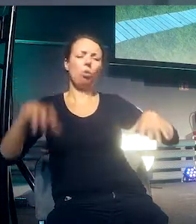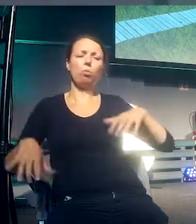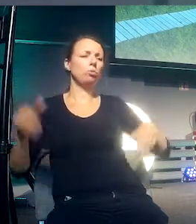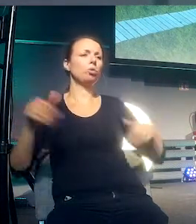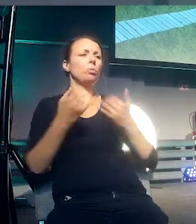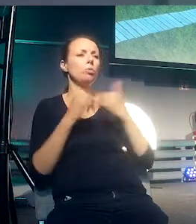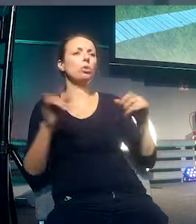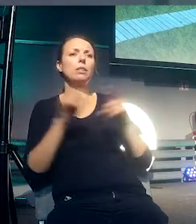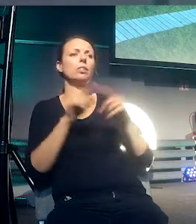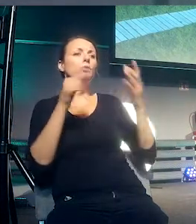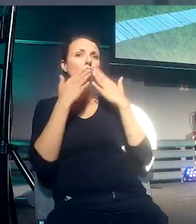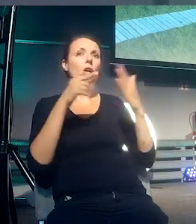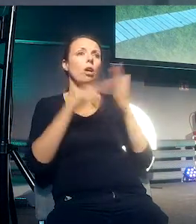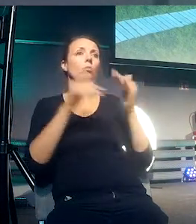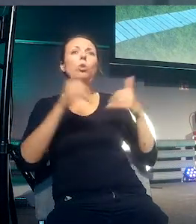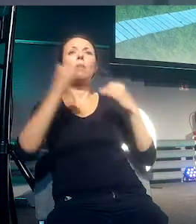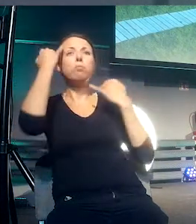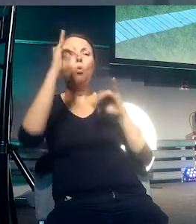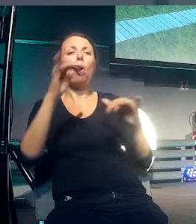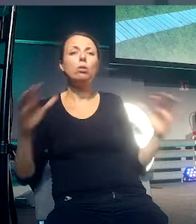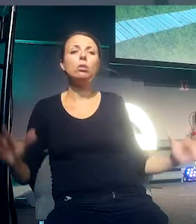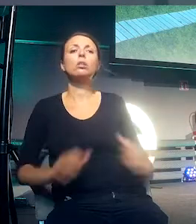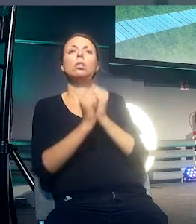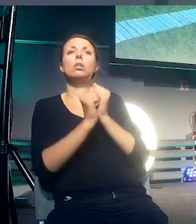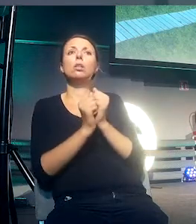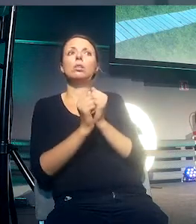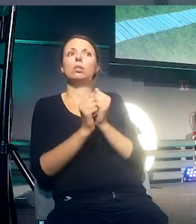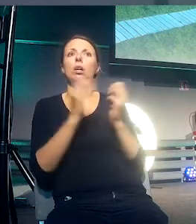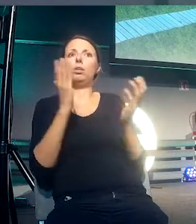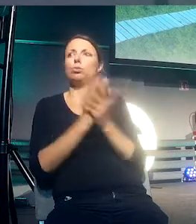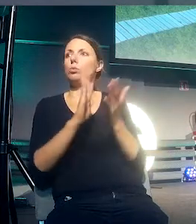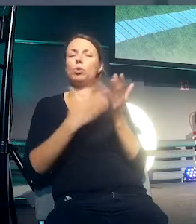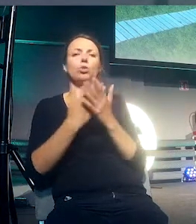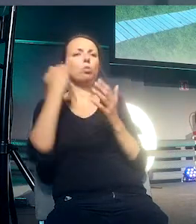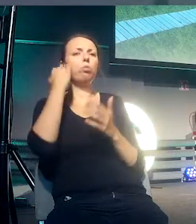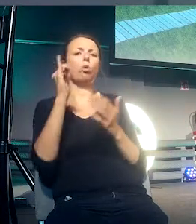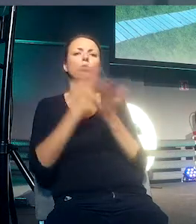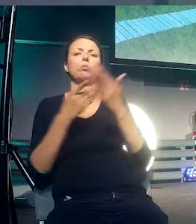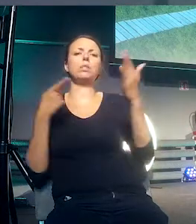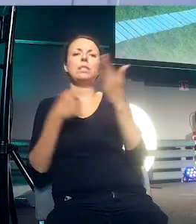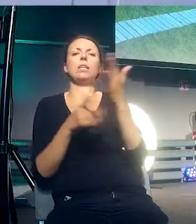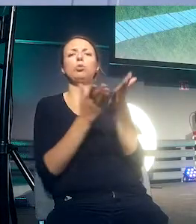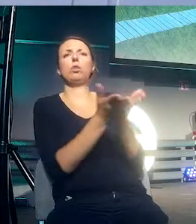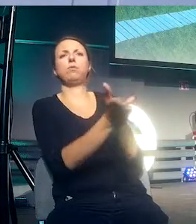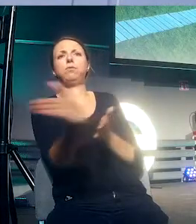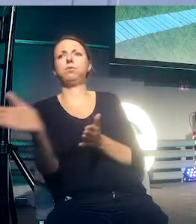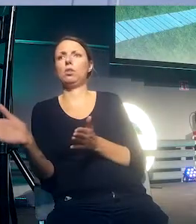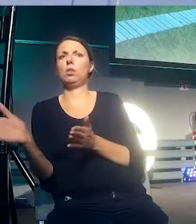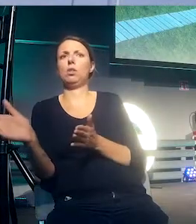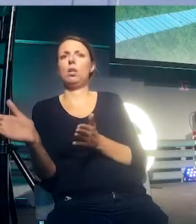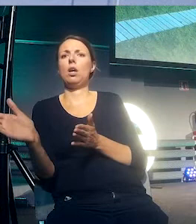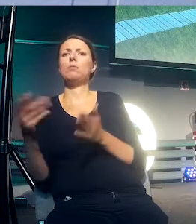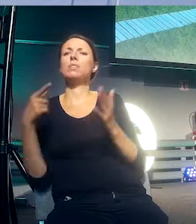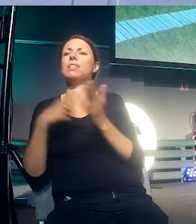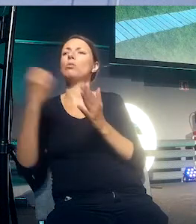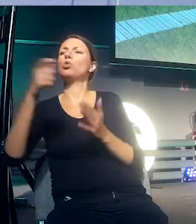wyłapać błąd, który się pojawia i zaczyna nas odciągać od celu, którym są cele użytkownika,